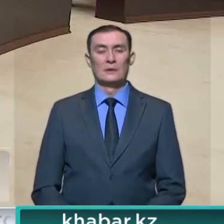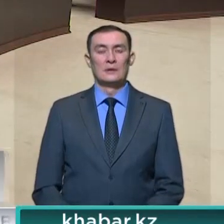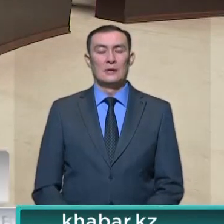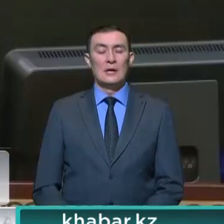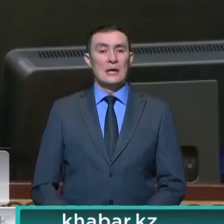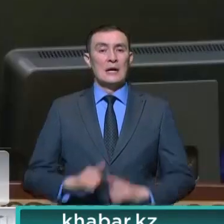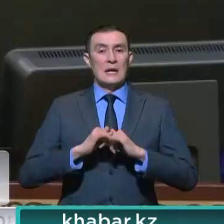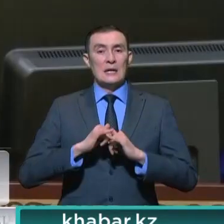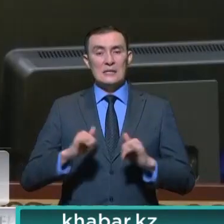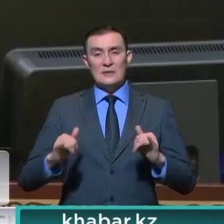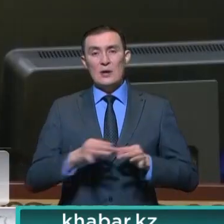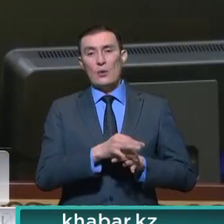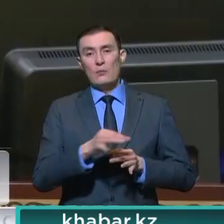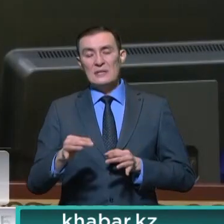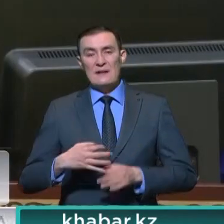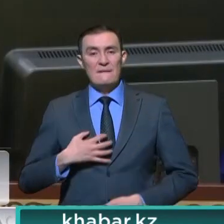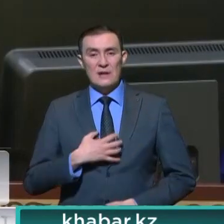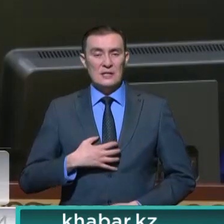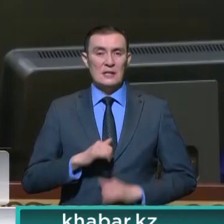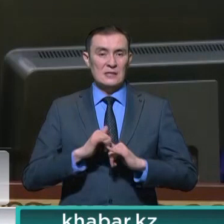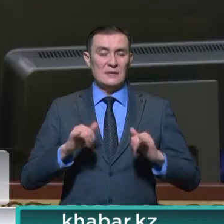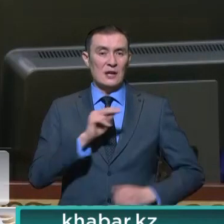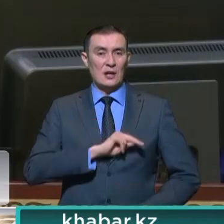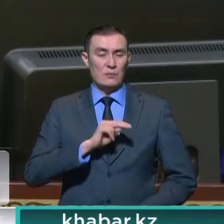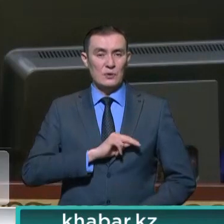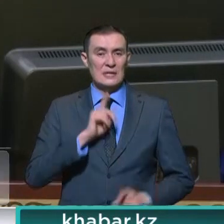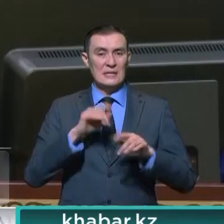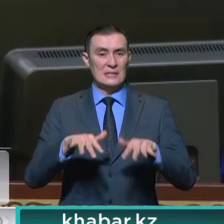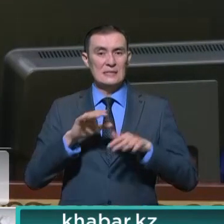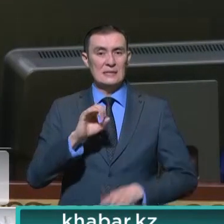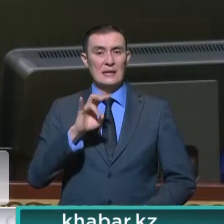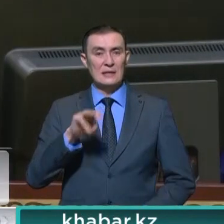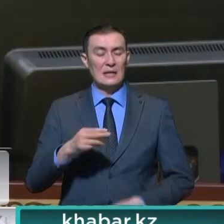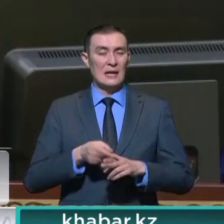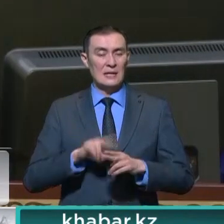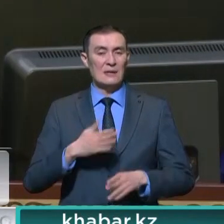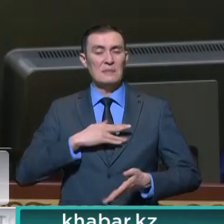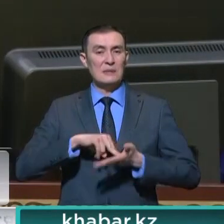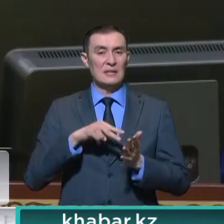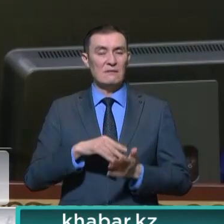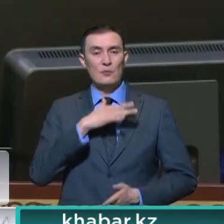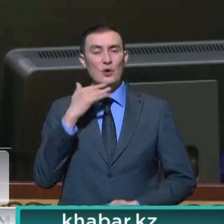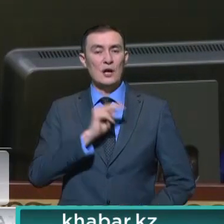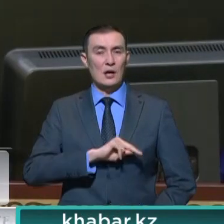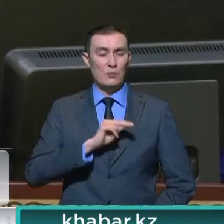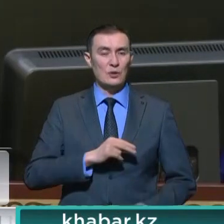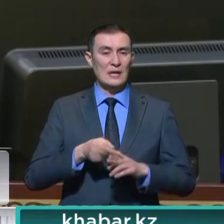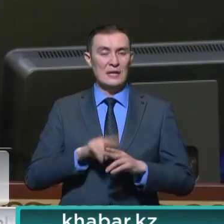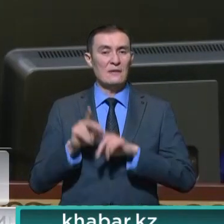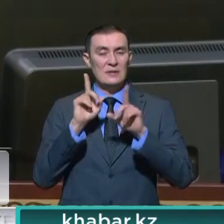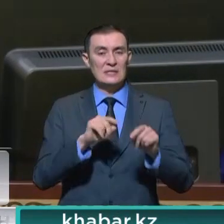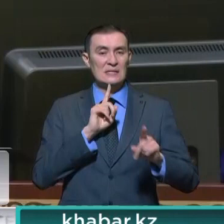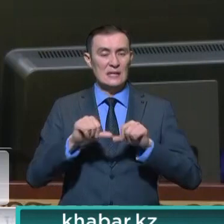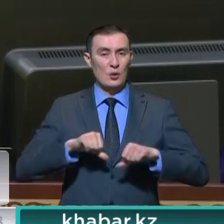развитие регионов один из основных приоритетов в работе Сената для реализации этого направления нами запланировано много работы это выездные